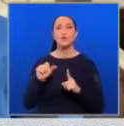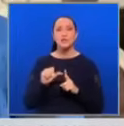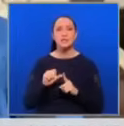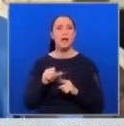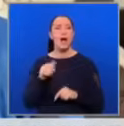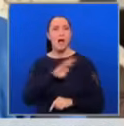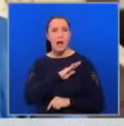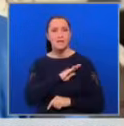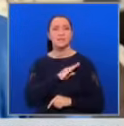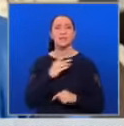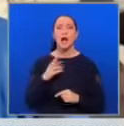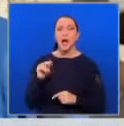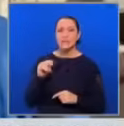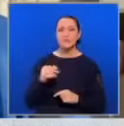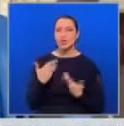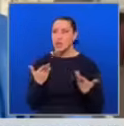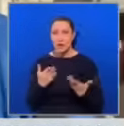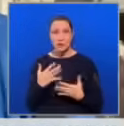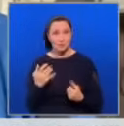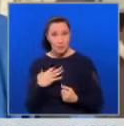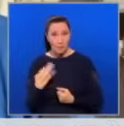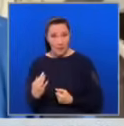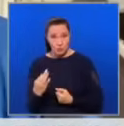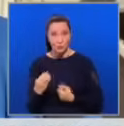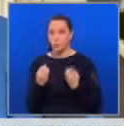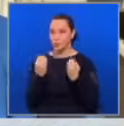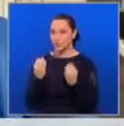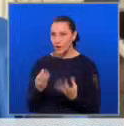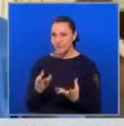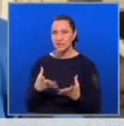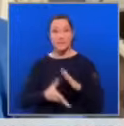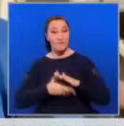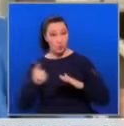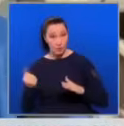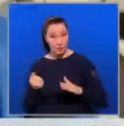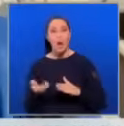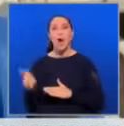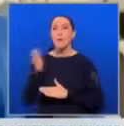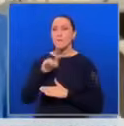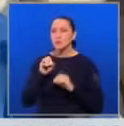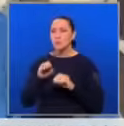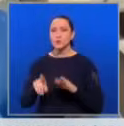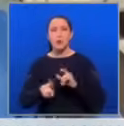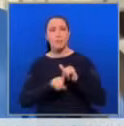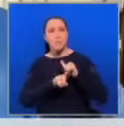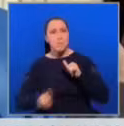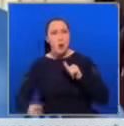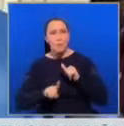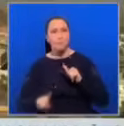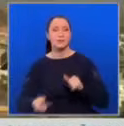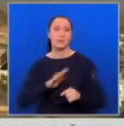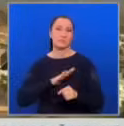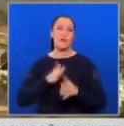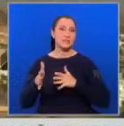или в де албалах казват ни че някъде е безопасно и ни позволява да се евакуираме а после пускат бомби над гъсто населени